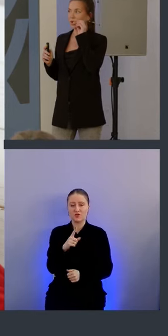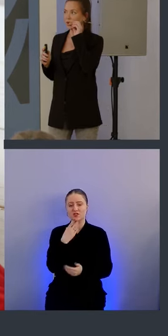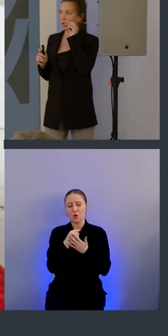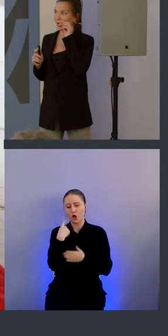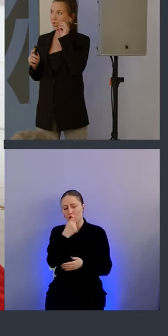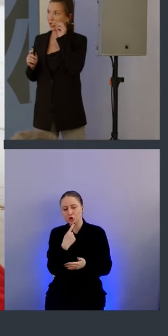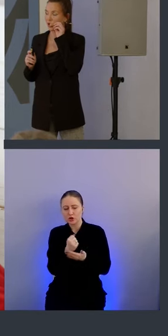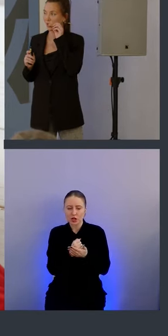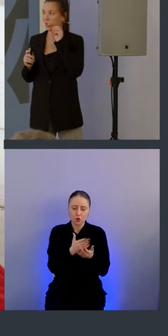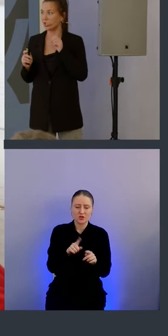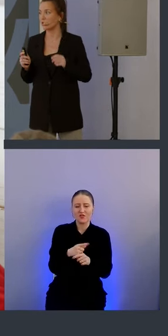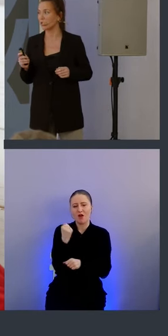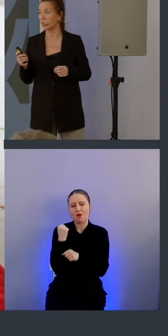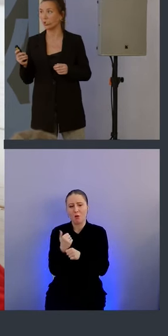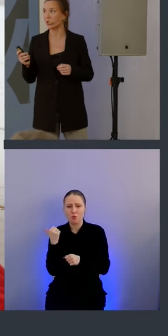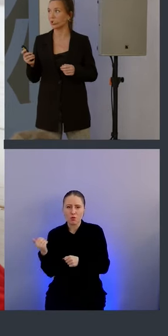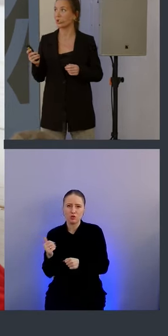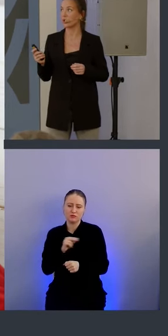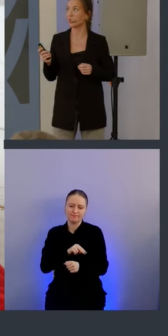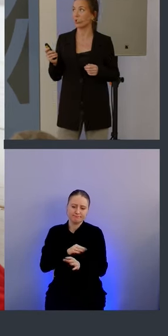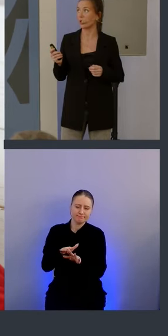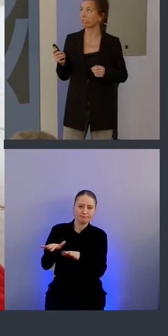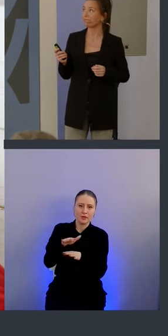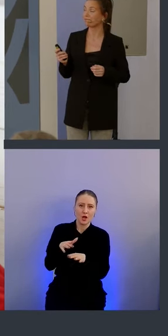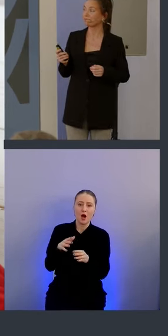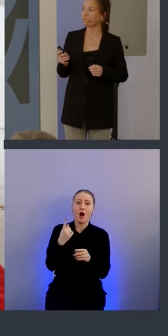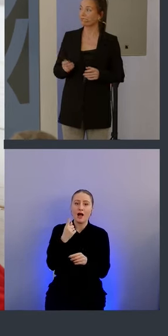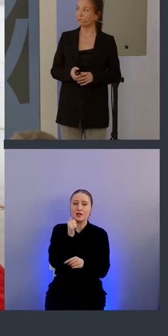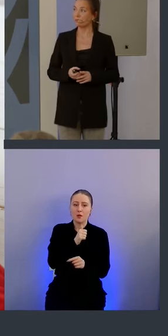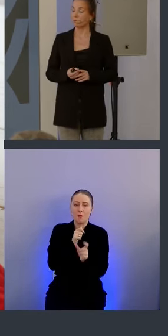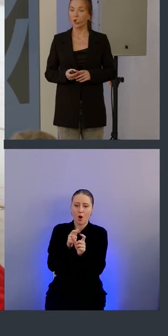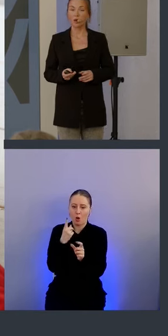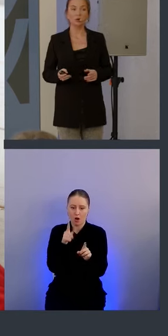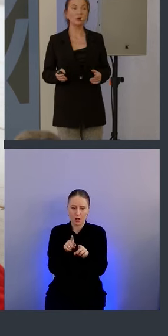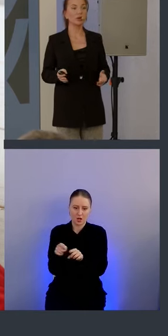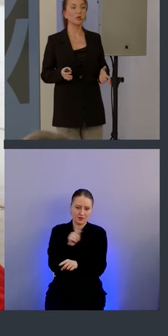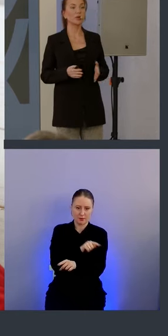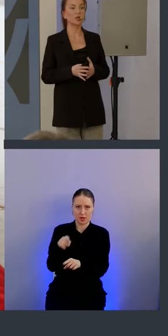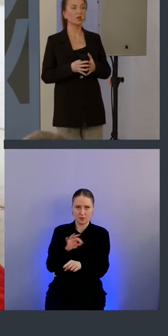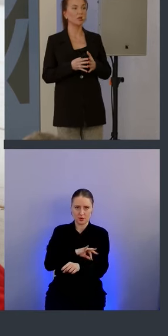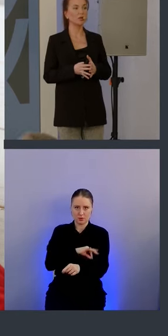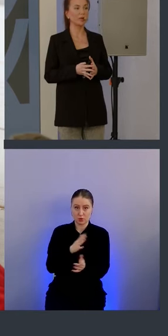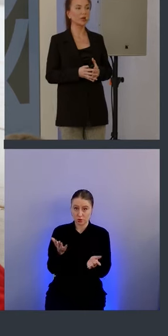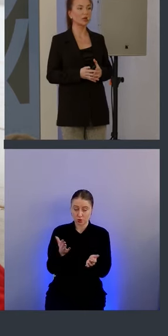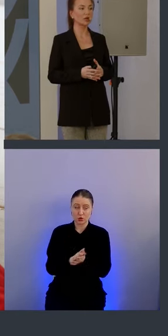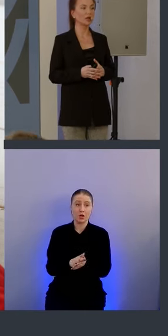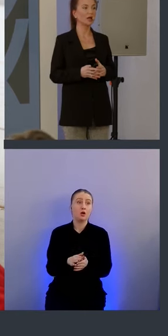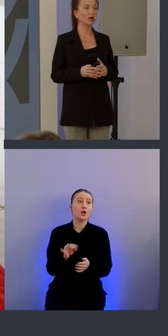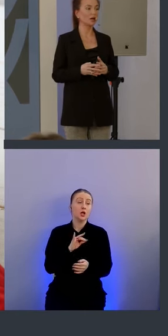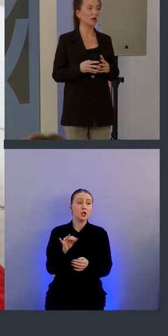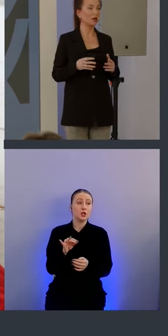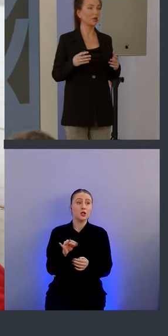и для каких-то рабочих, корпоративных используют один и тот же пароль. Ну и пришли мы к тому моменту,